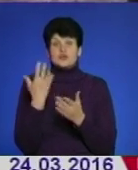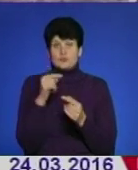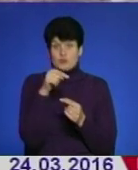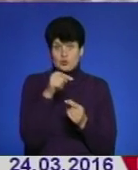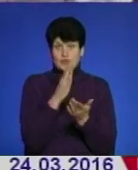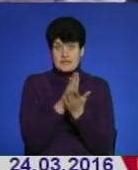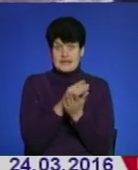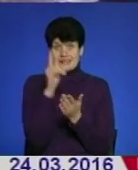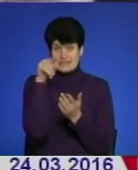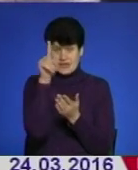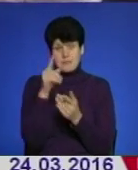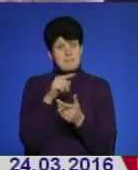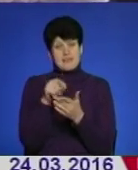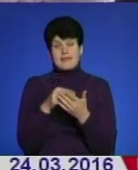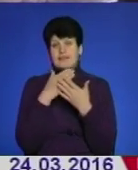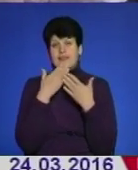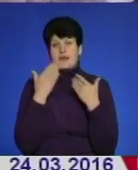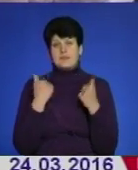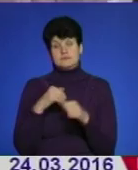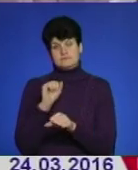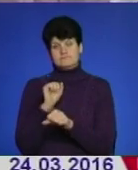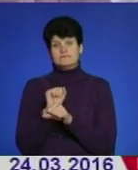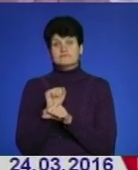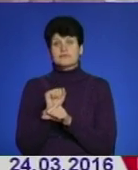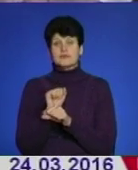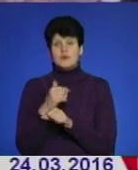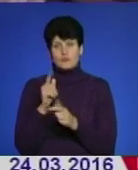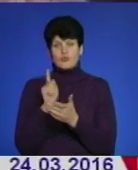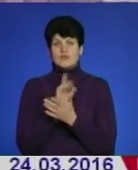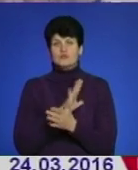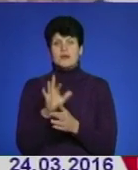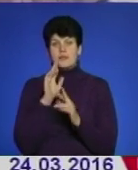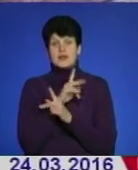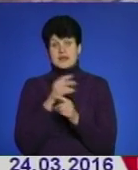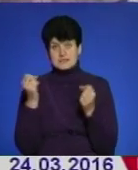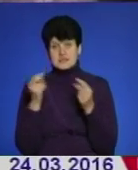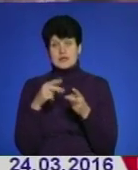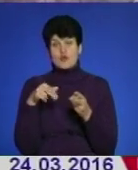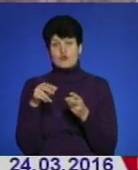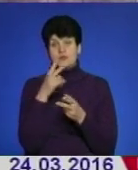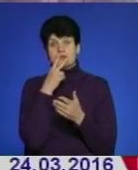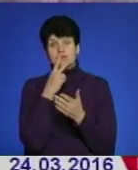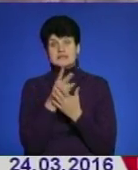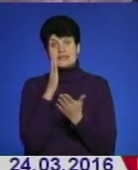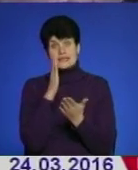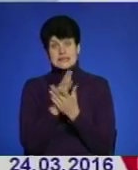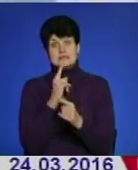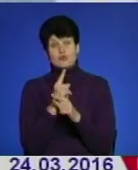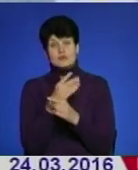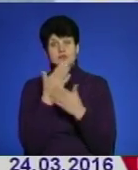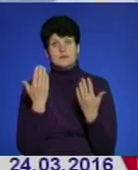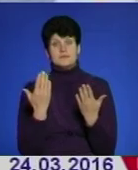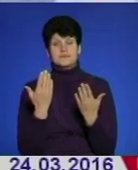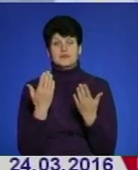були поставили знак, нема питань. Ми встановилися, ми повинні бути неправі. Я спеціально ходив дивитися, що там є заборонений чи ні. В